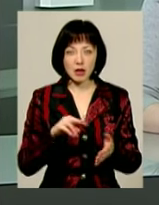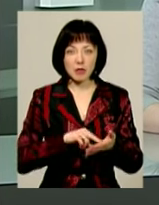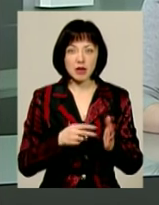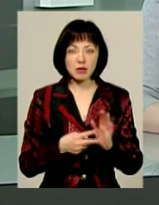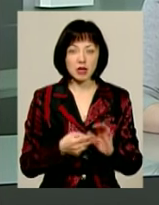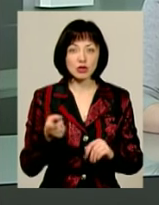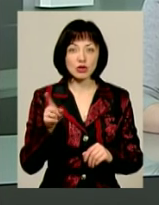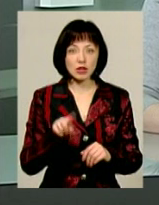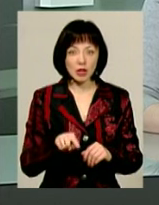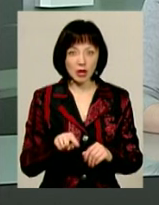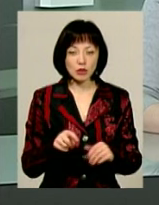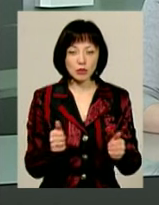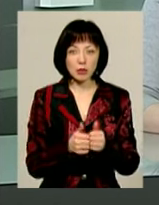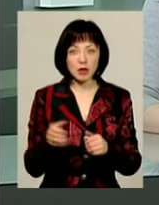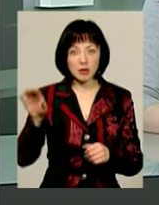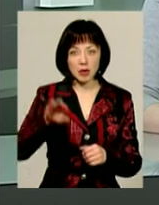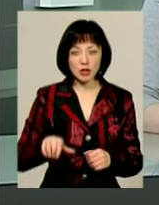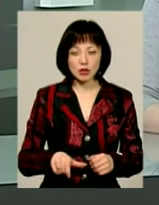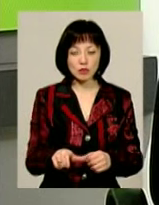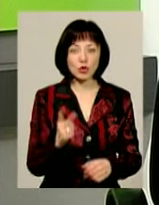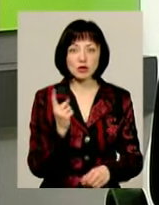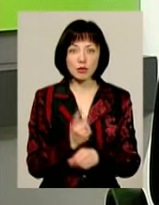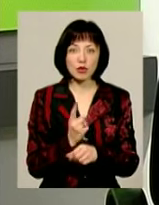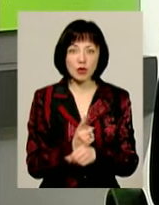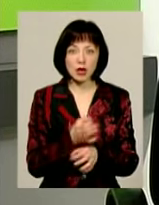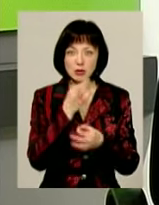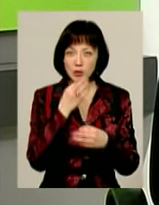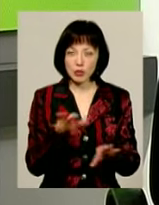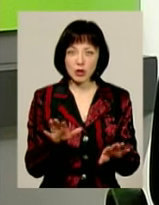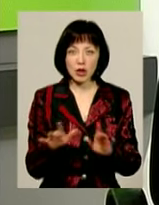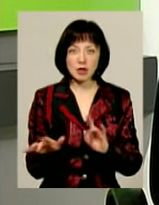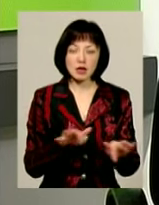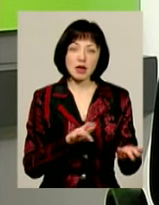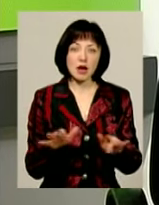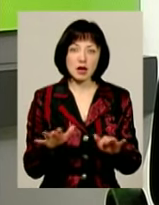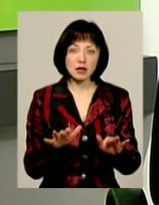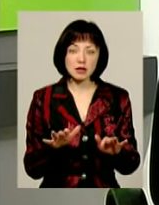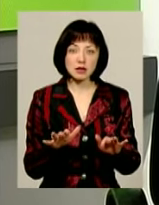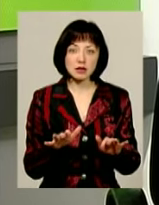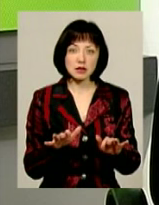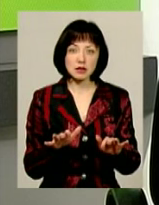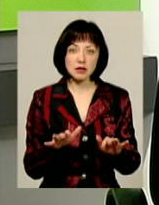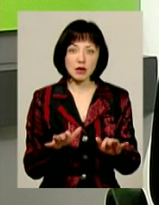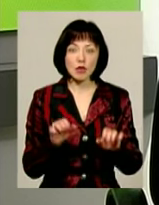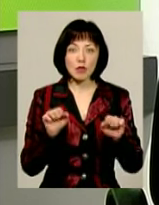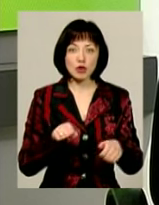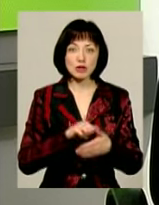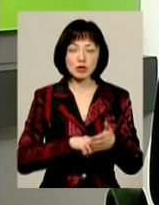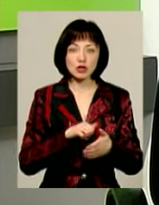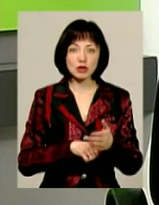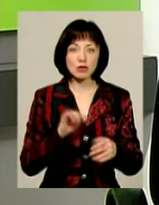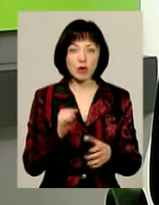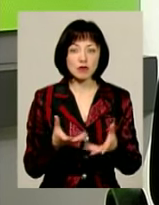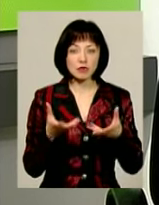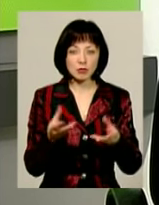передбачено те, що в прибережних смугах забороняється будь-яка діяльність, яка може спричинити негативний